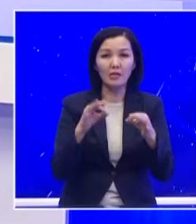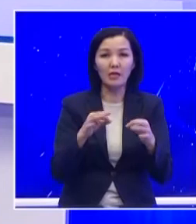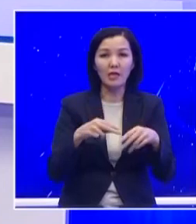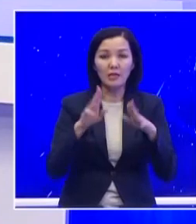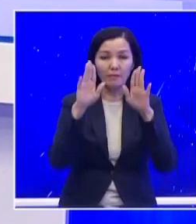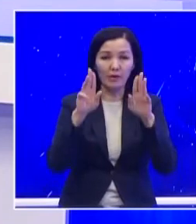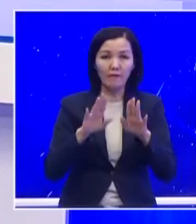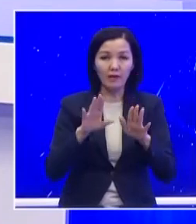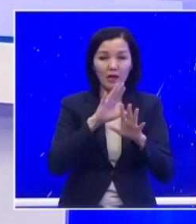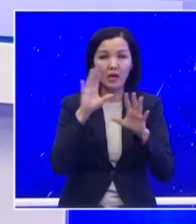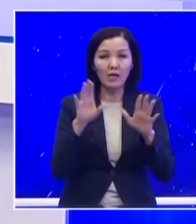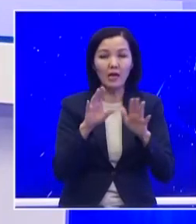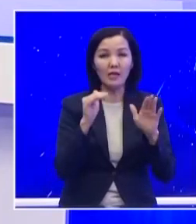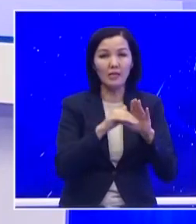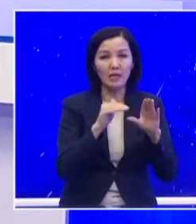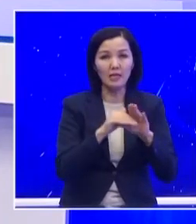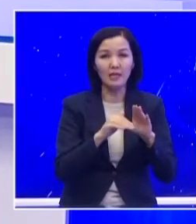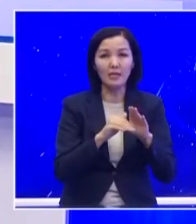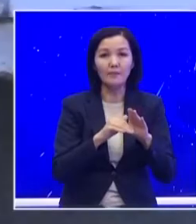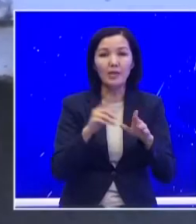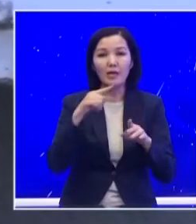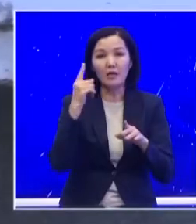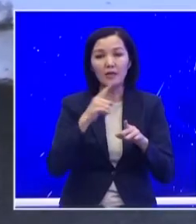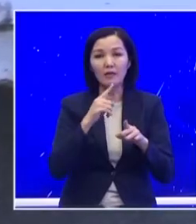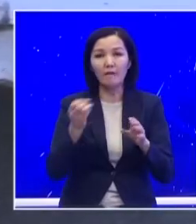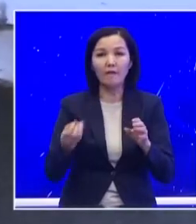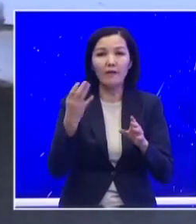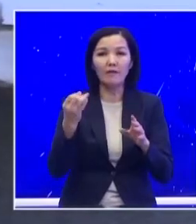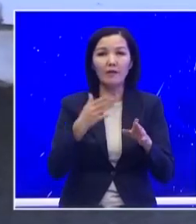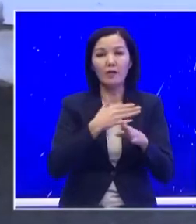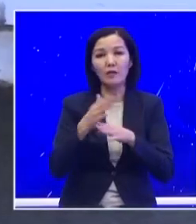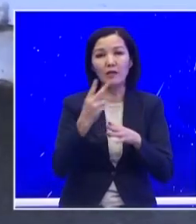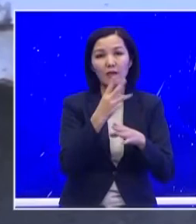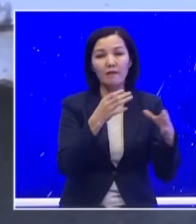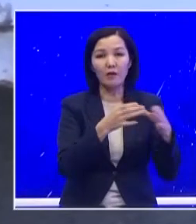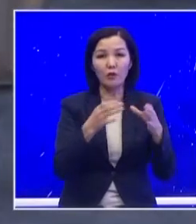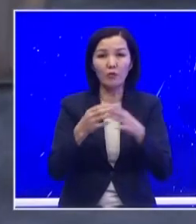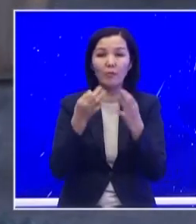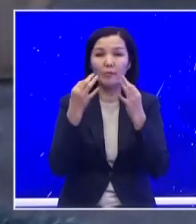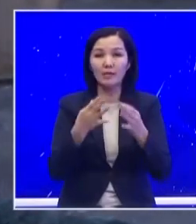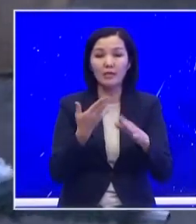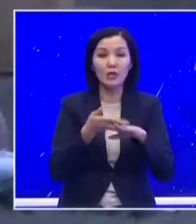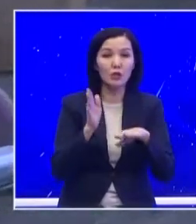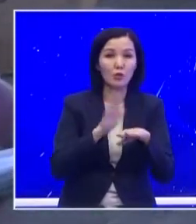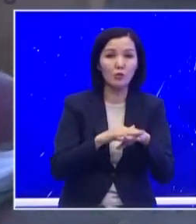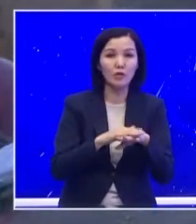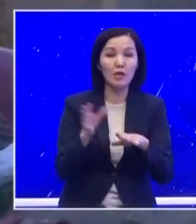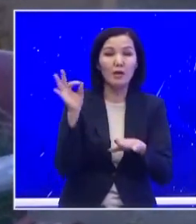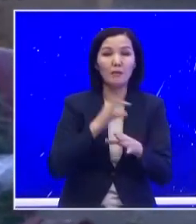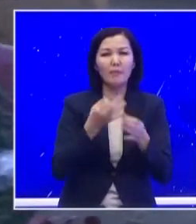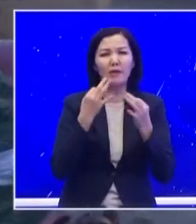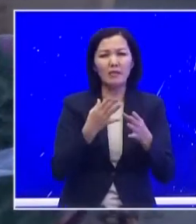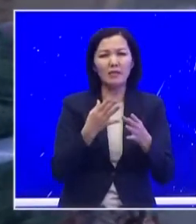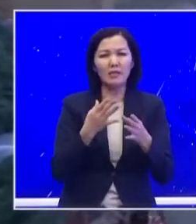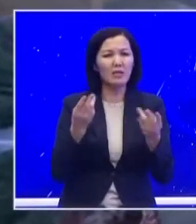соблюдению правил хранения. По словам спасателей, фейерверки можно разделить на две группы – простые и сложные. Применение простых